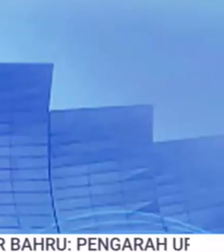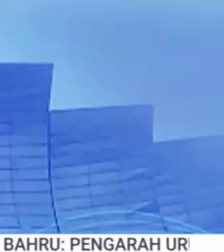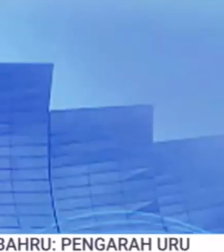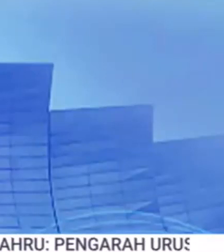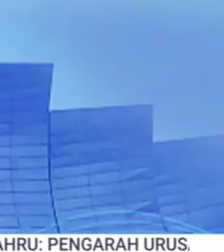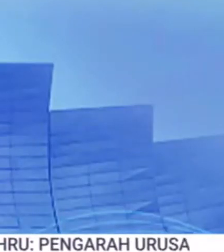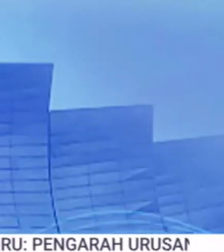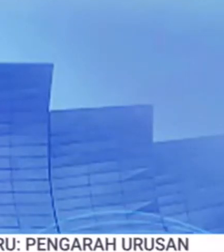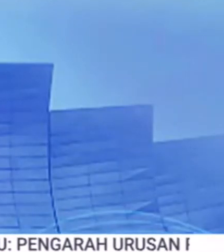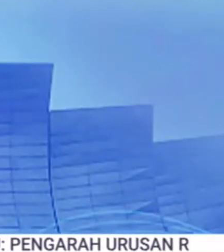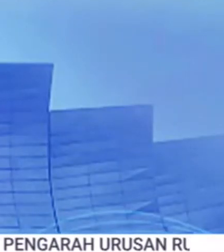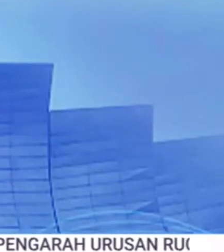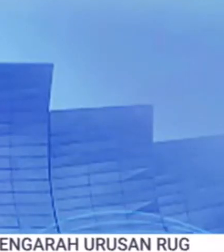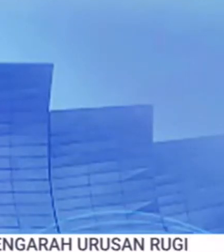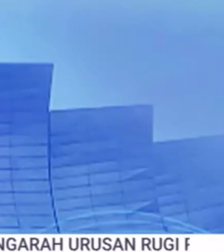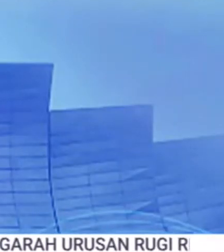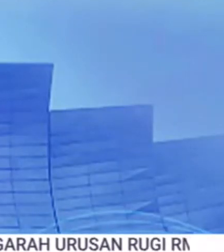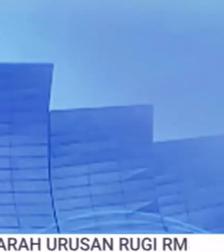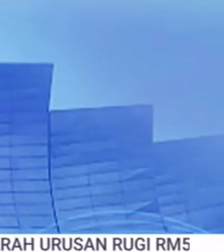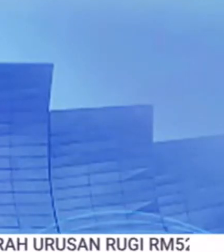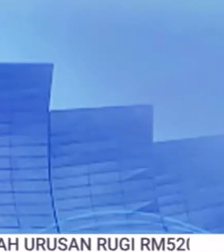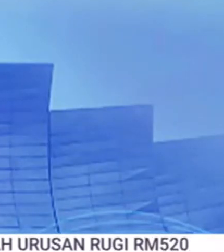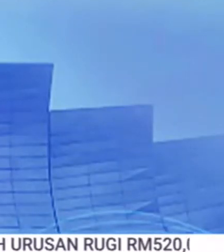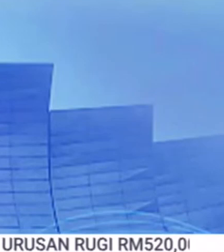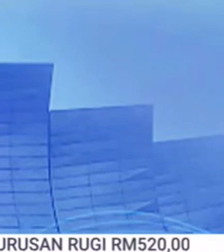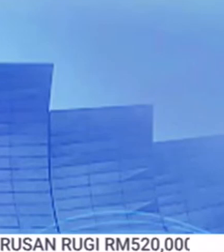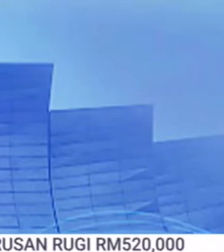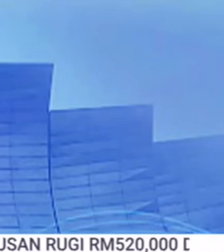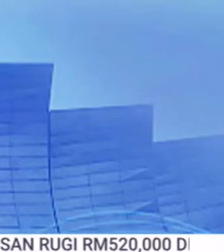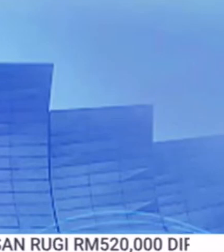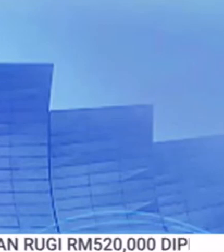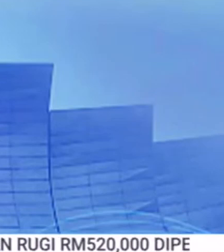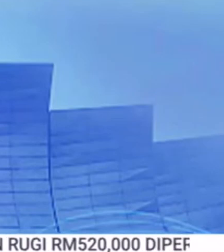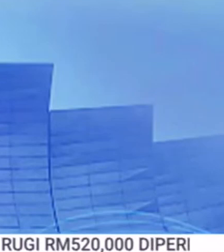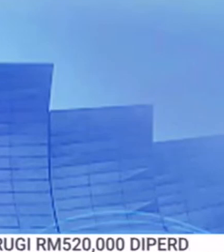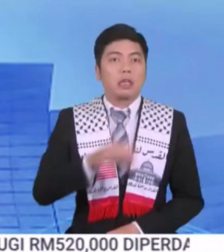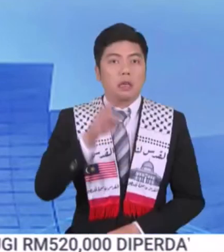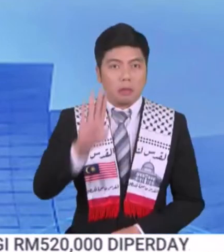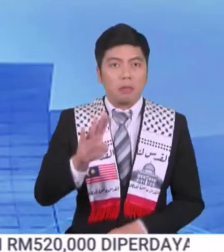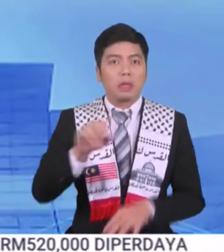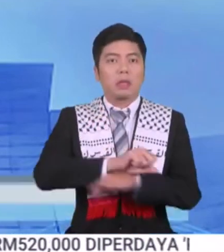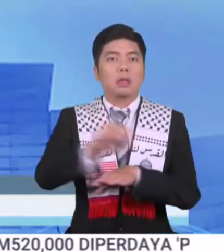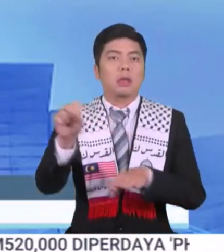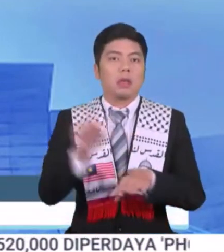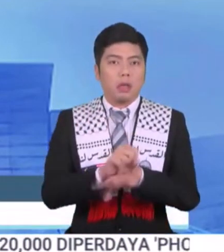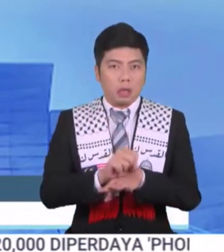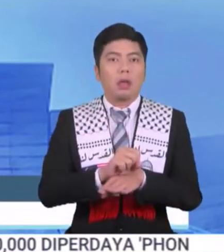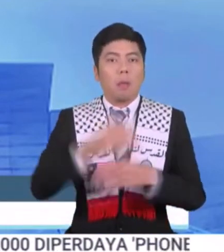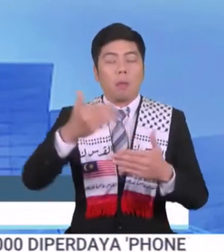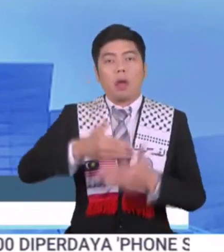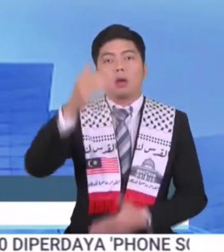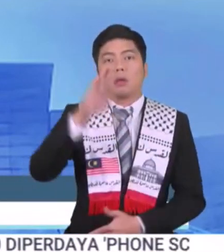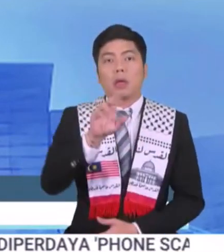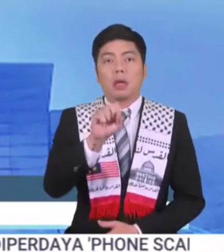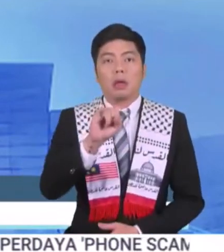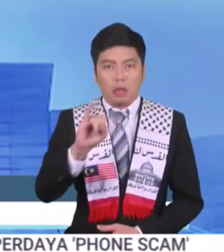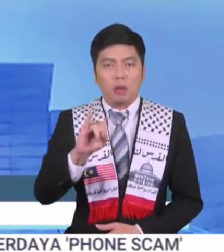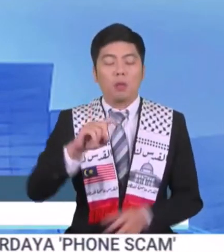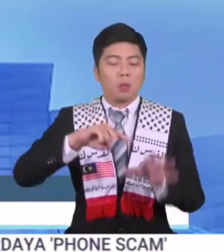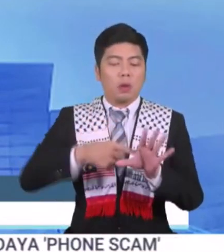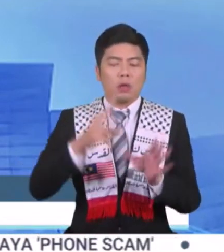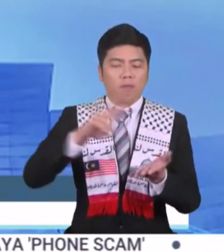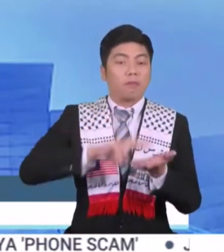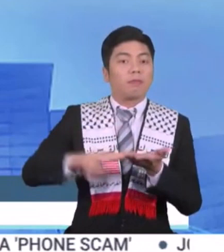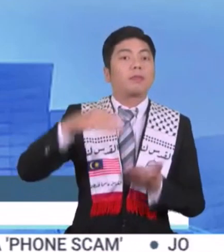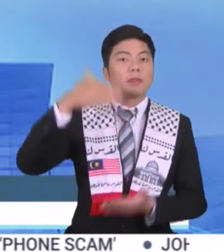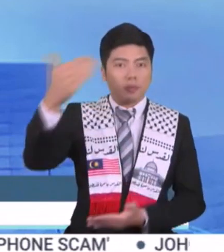Pemeriksaan guna kod QR MyTrip di pintu masuk Johor Bahru Singapura dekat bangunan Sultan Iskandar BSI dijangka